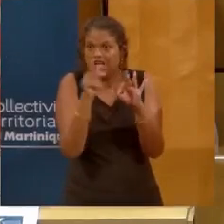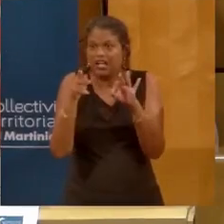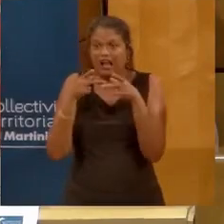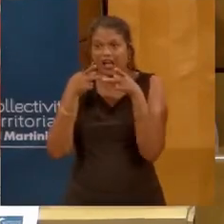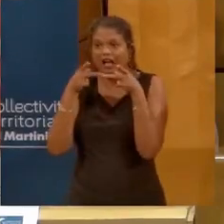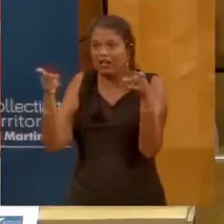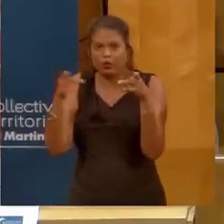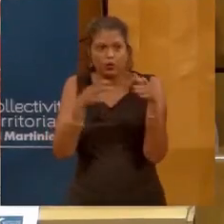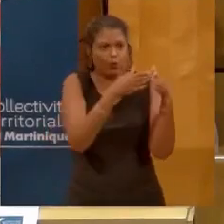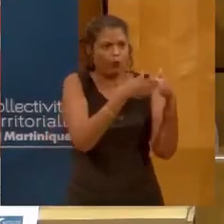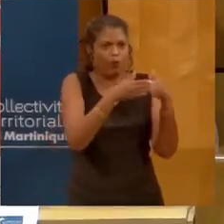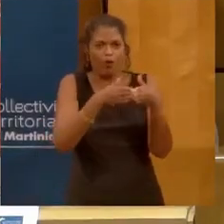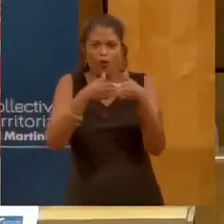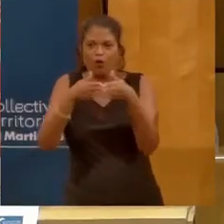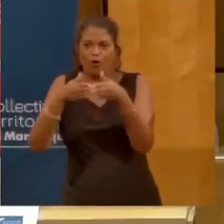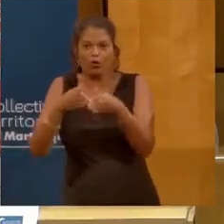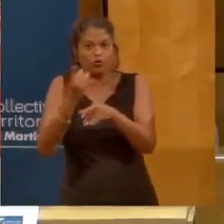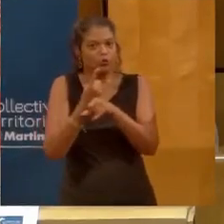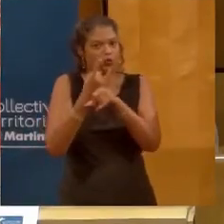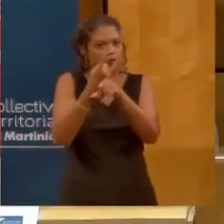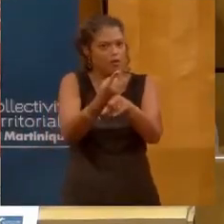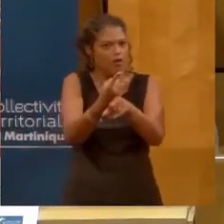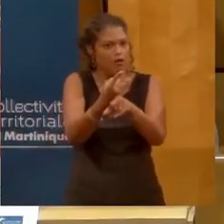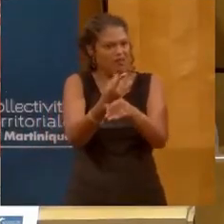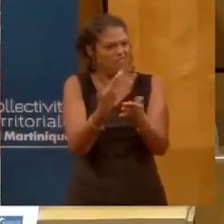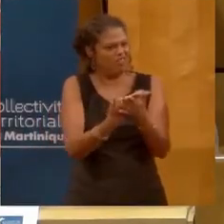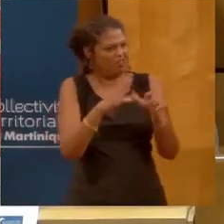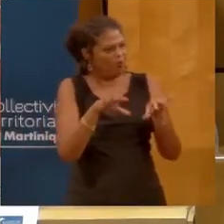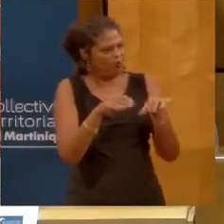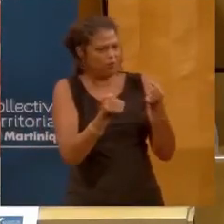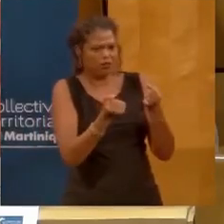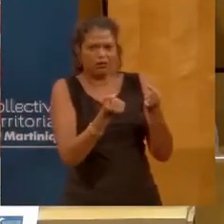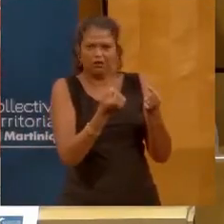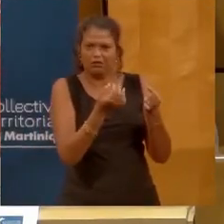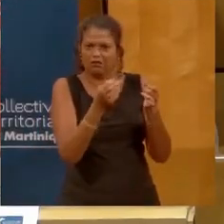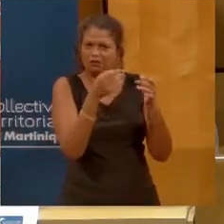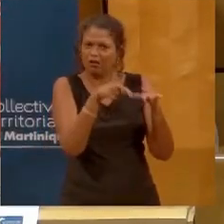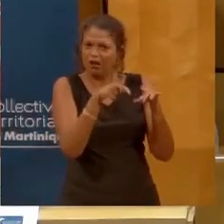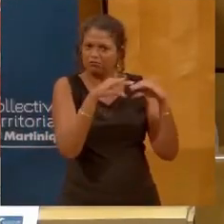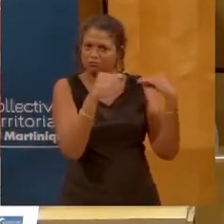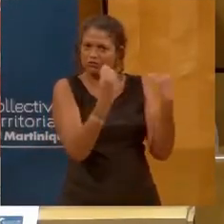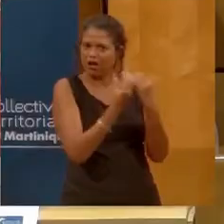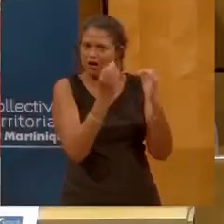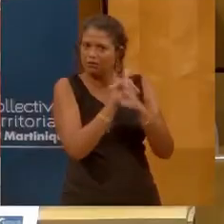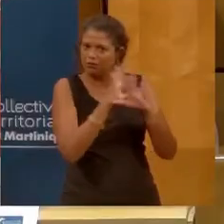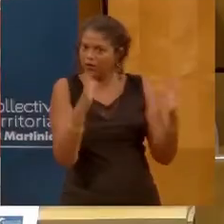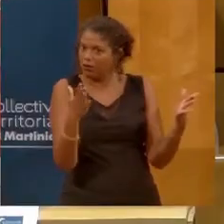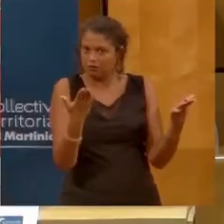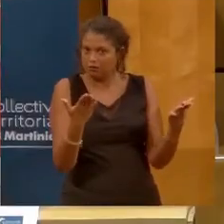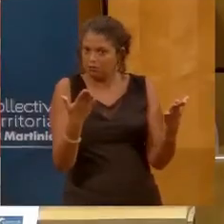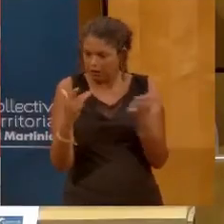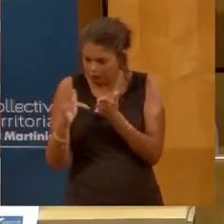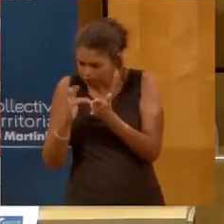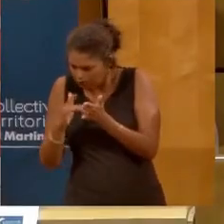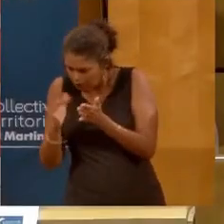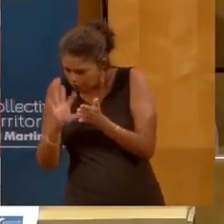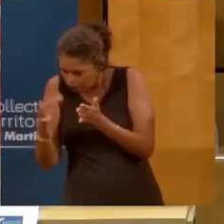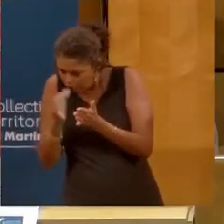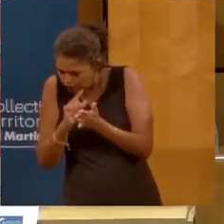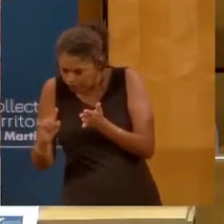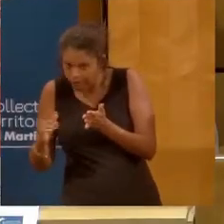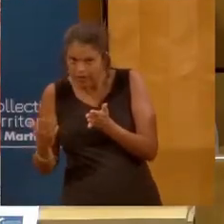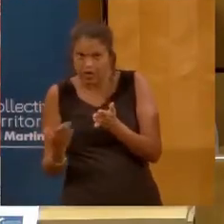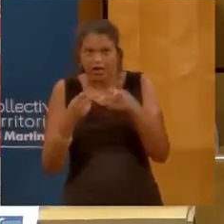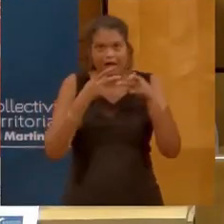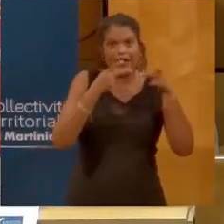Robert, alors que ce n'est pas de la compétence de la collectivité de construire des ports. On ne trouve rien. On annonce